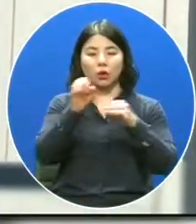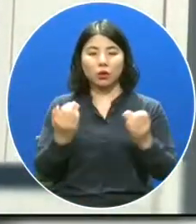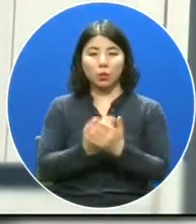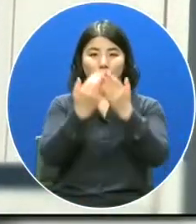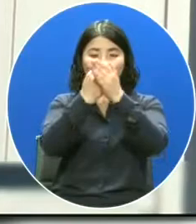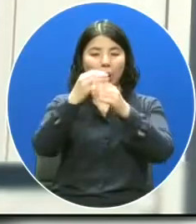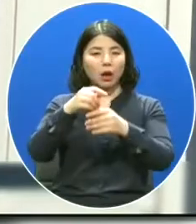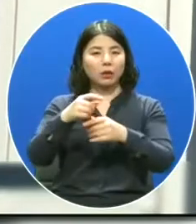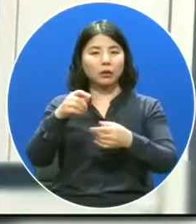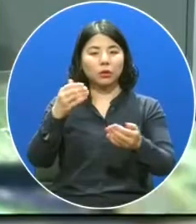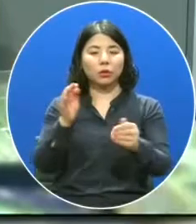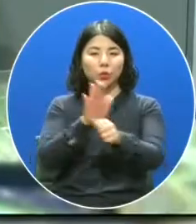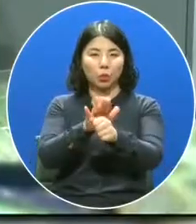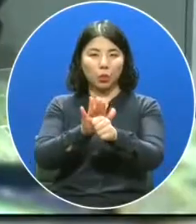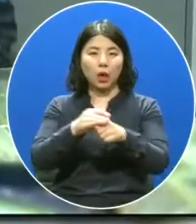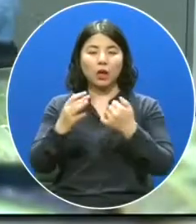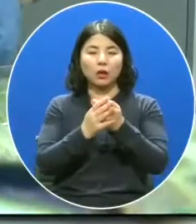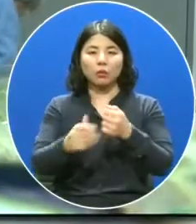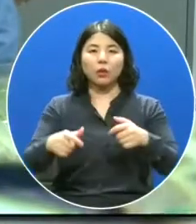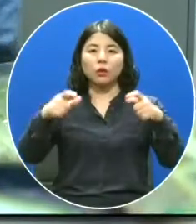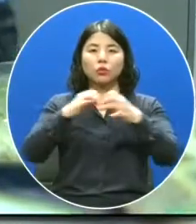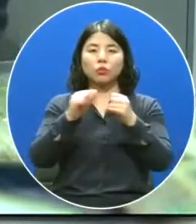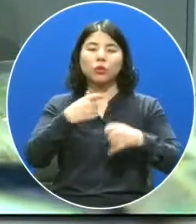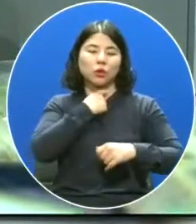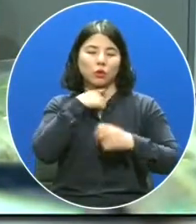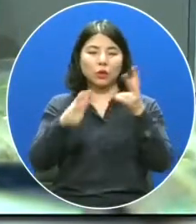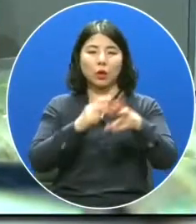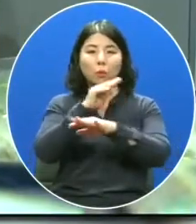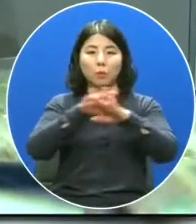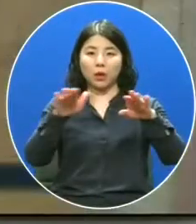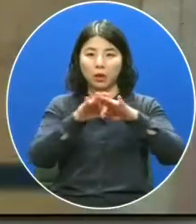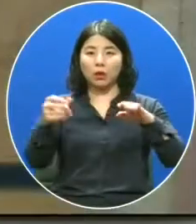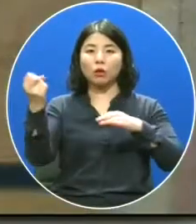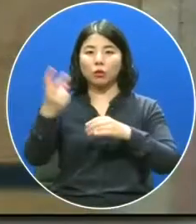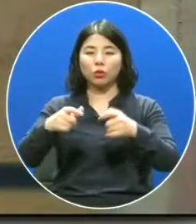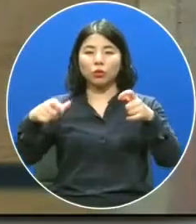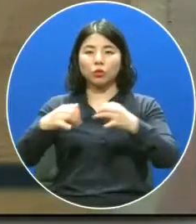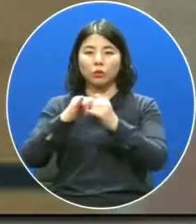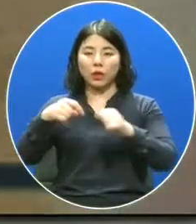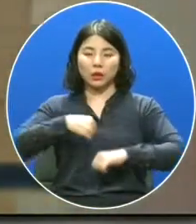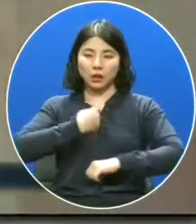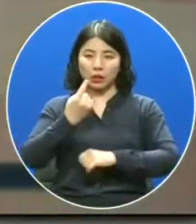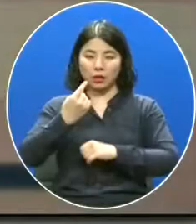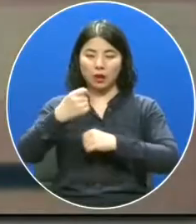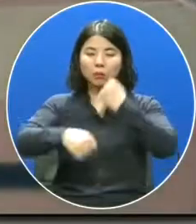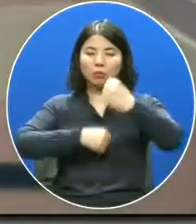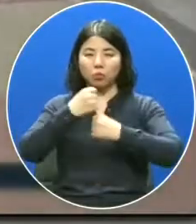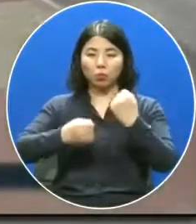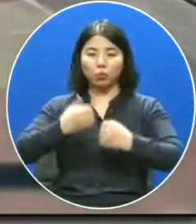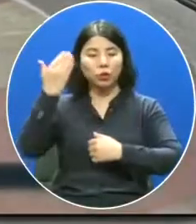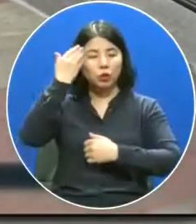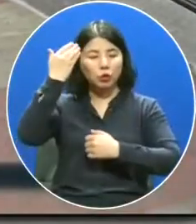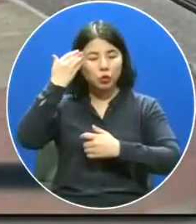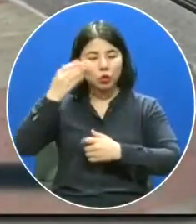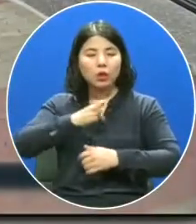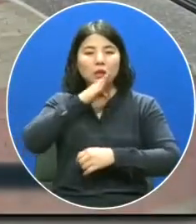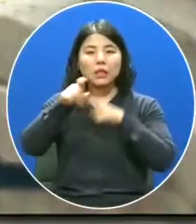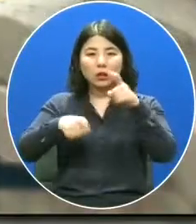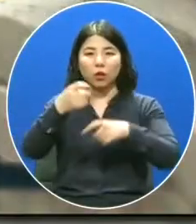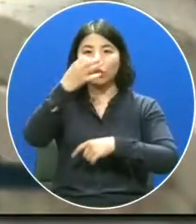지역 경제 활성화를 도모함으로써 주민 수건 사업 해결과 주민 자치 민주주의 실현 등의 효과를